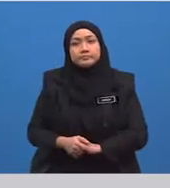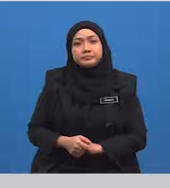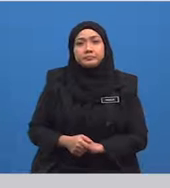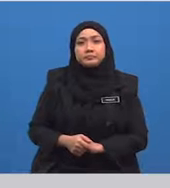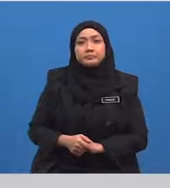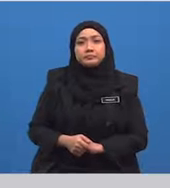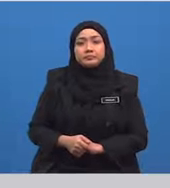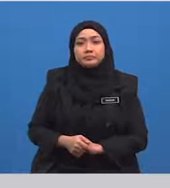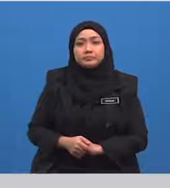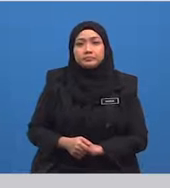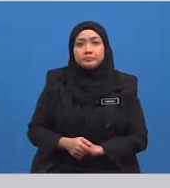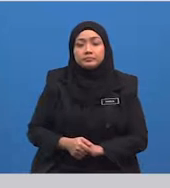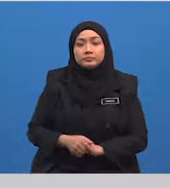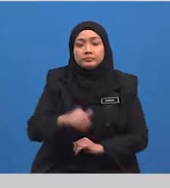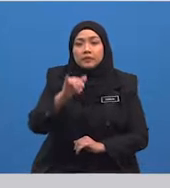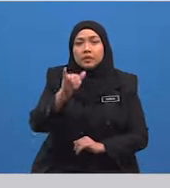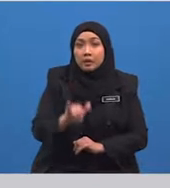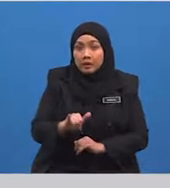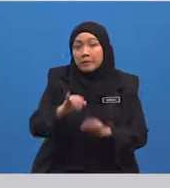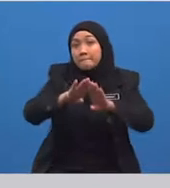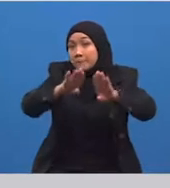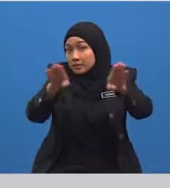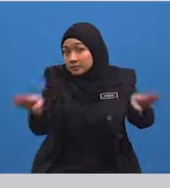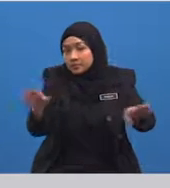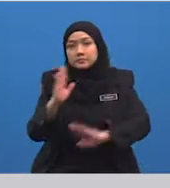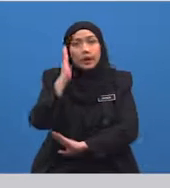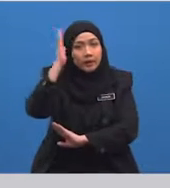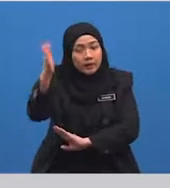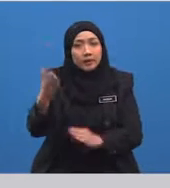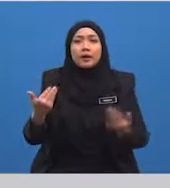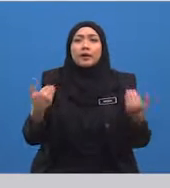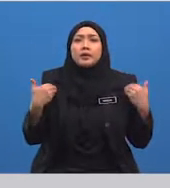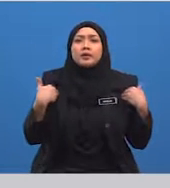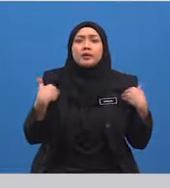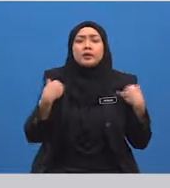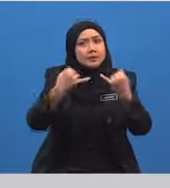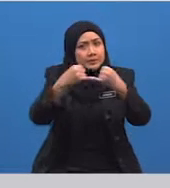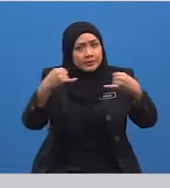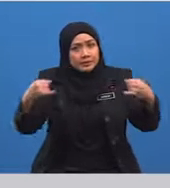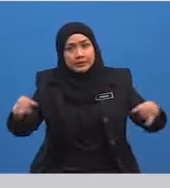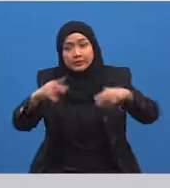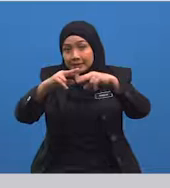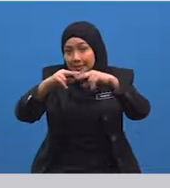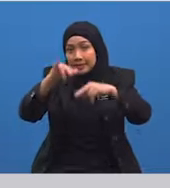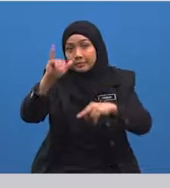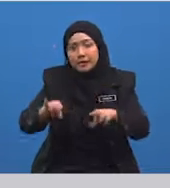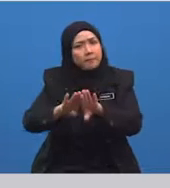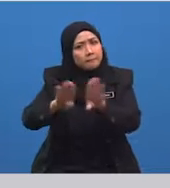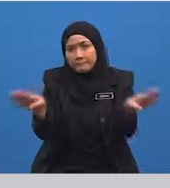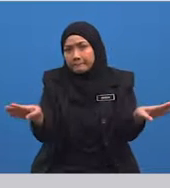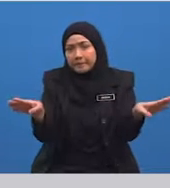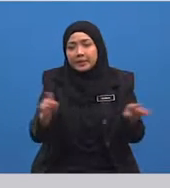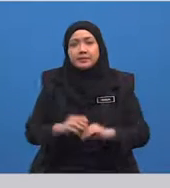alkali yang berbeza akan menghasilkan jenis garam yang berbeza. Di